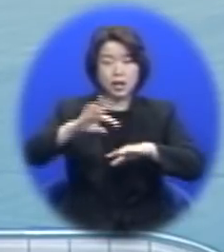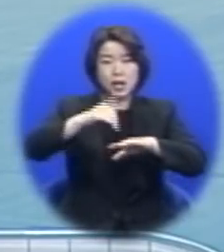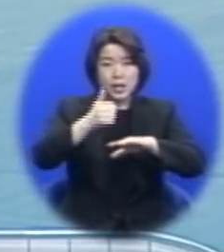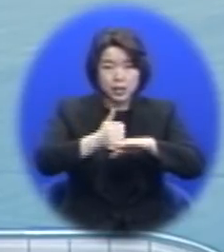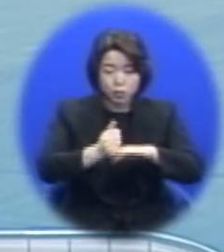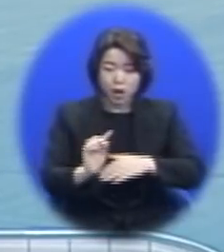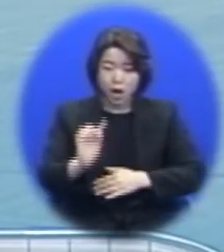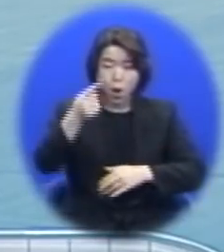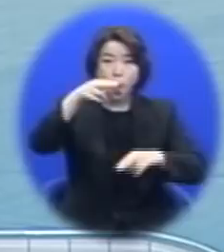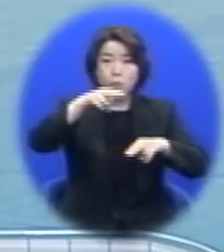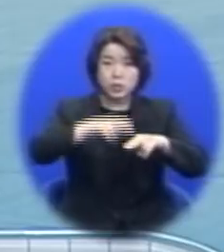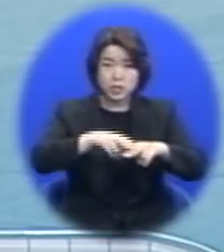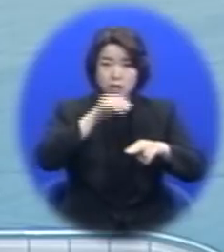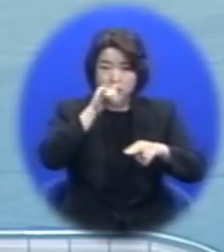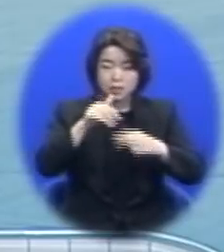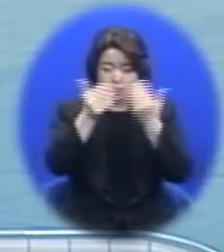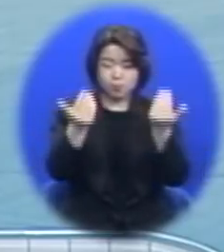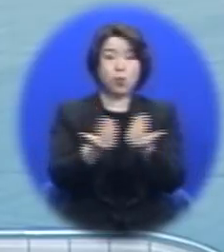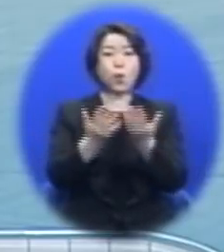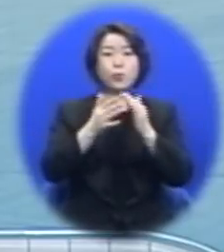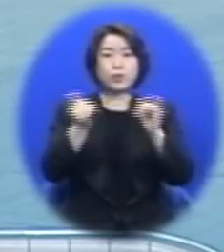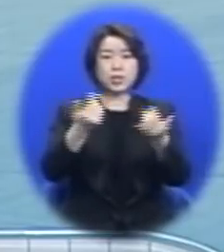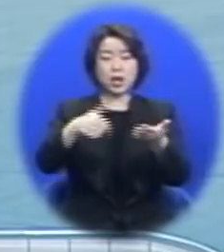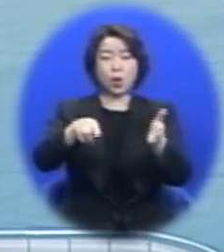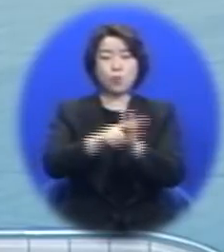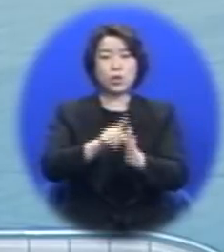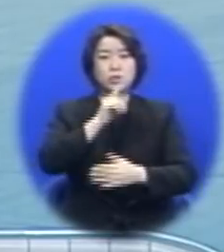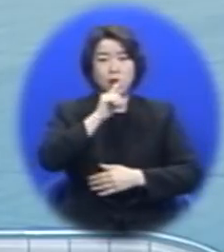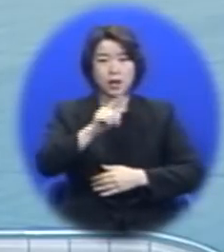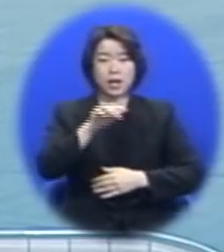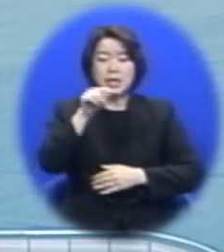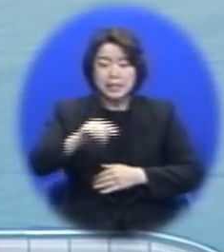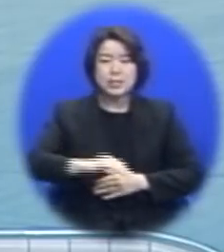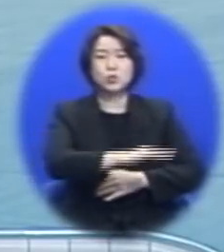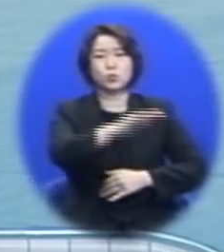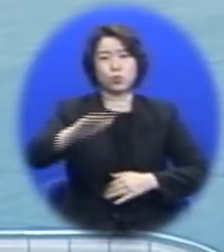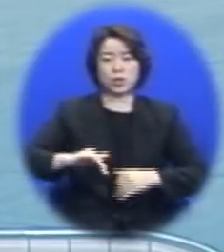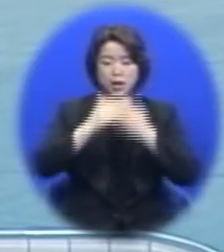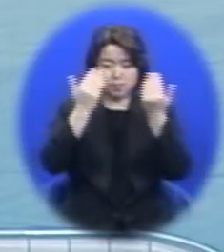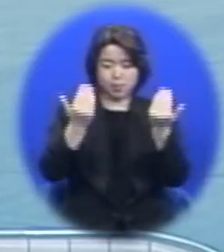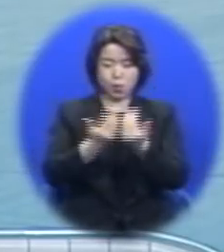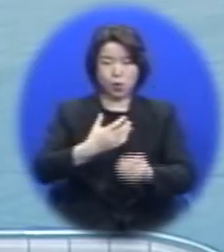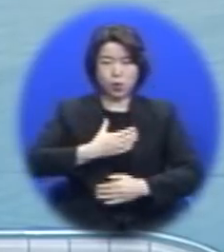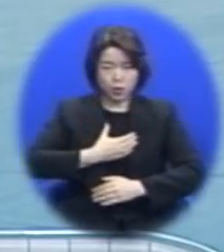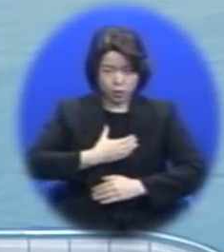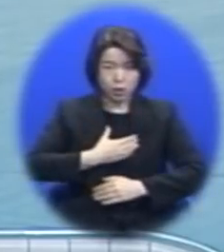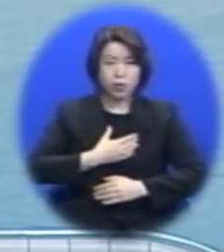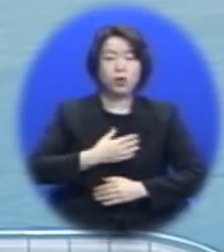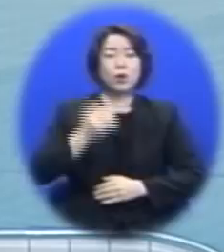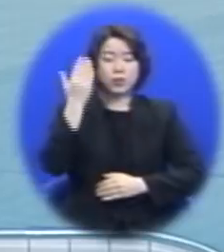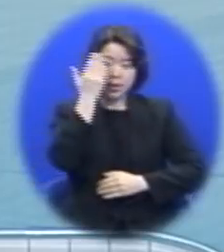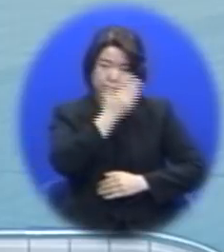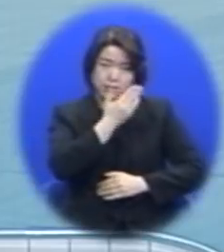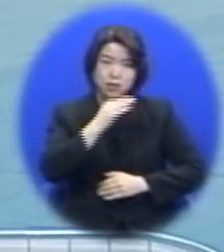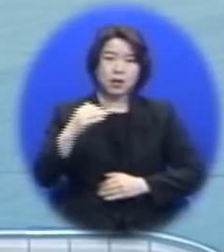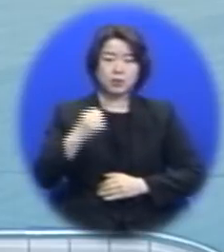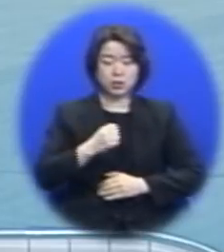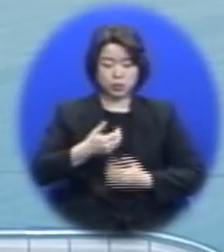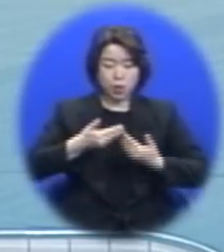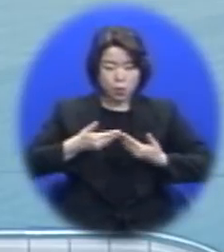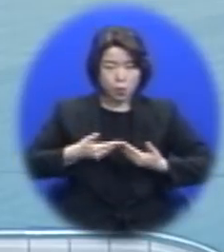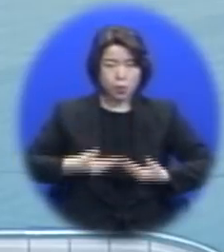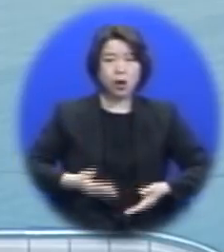높은 지위에 있는 모든 사람을 위하여 하라. 이는 우리가 모든 경건과 단정함으로